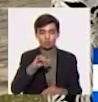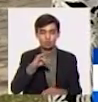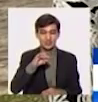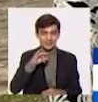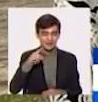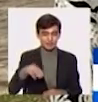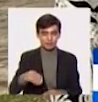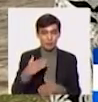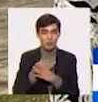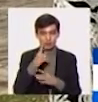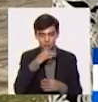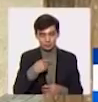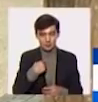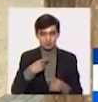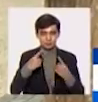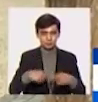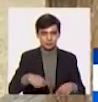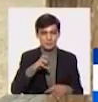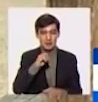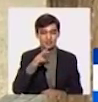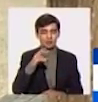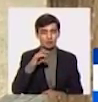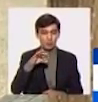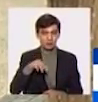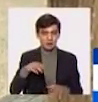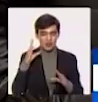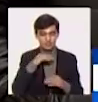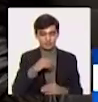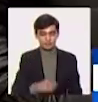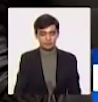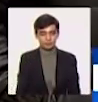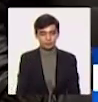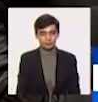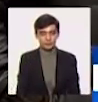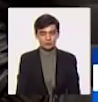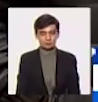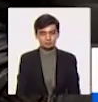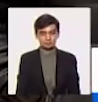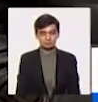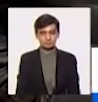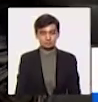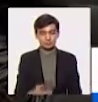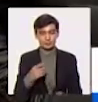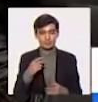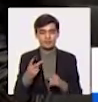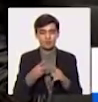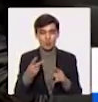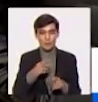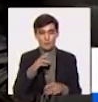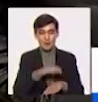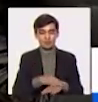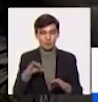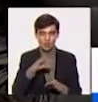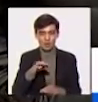қолдау көрсетілмесе, банкротқа ұшыраймыз деп налып отыр турагенттіктер. Поддержать каким образом? Екінші деңгейлі банктер